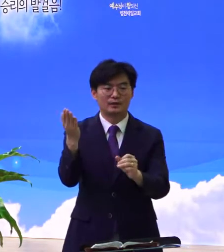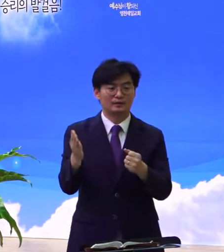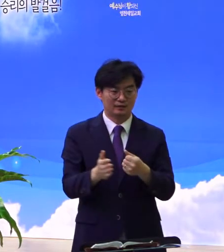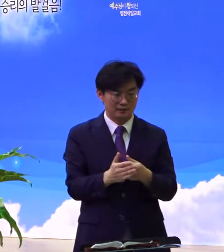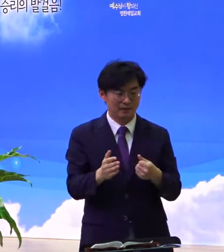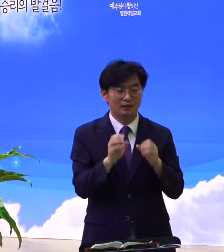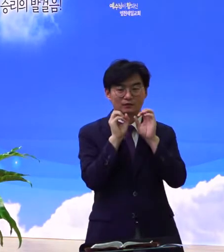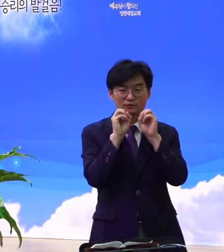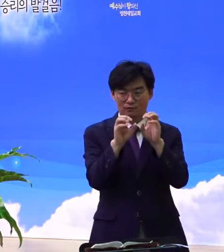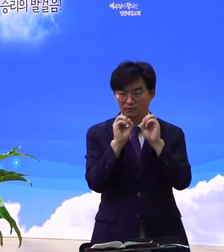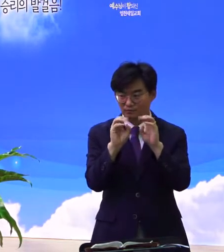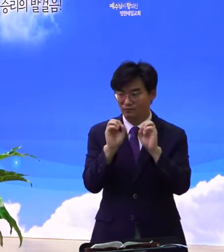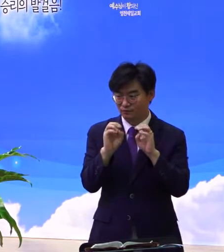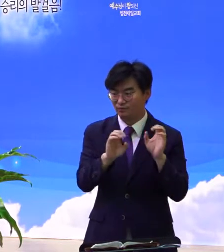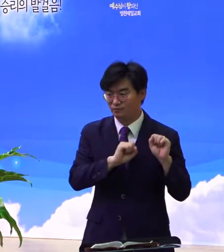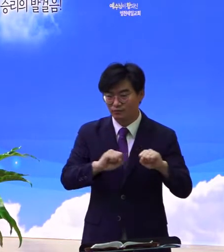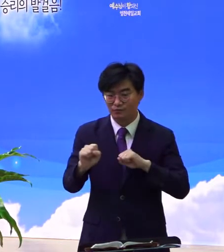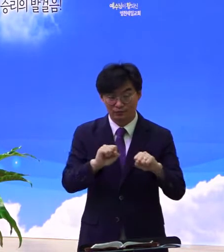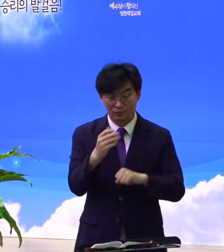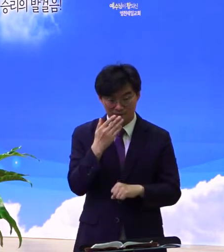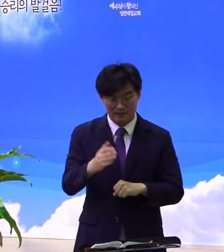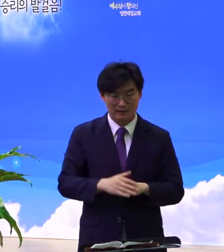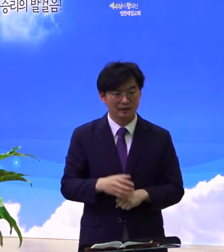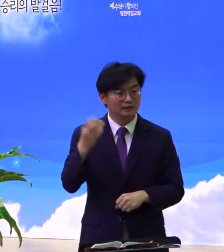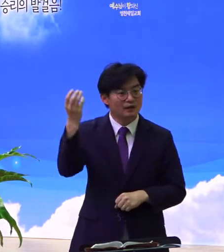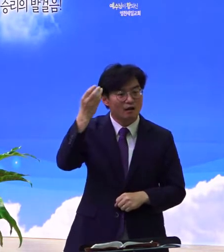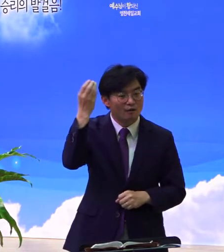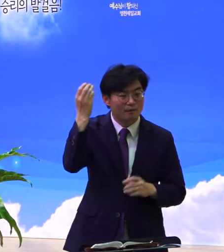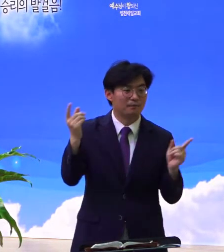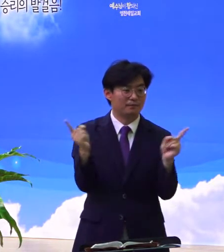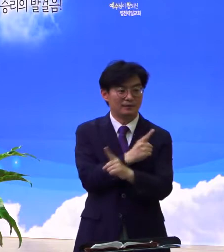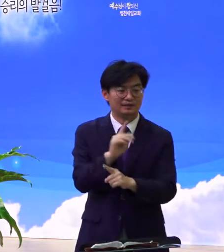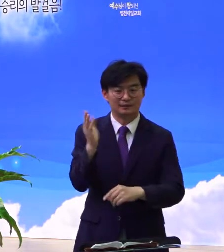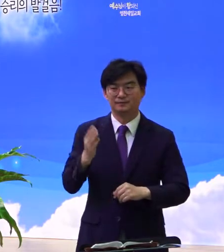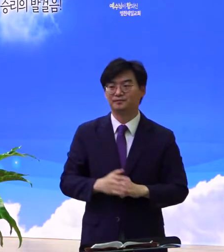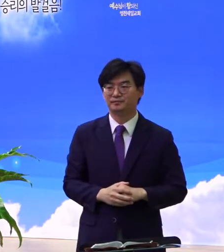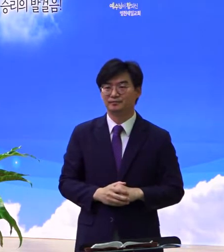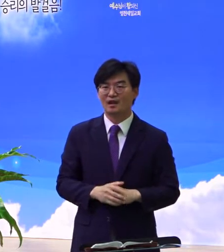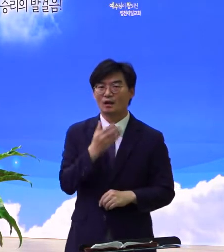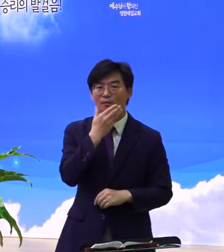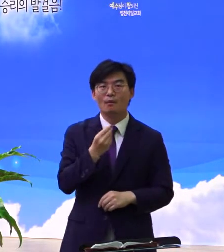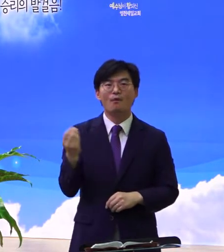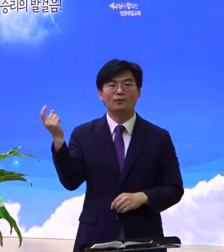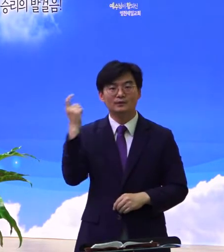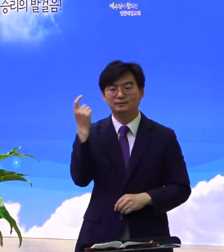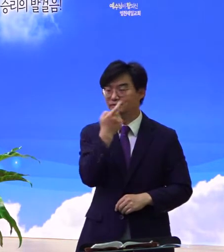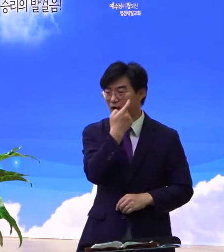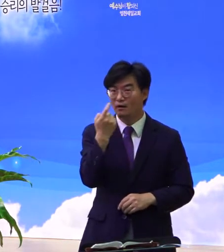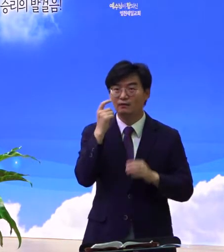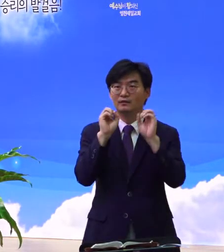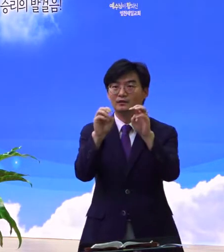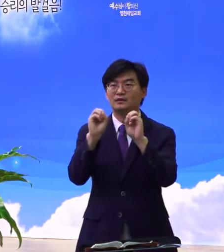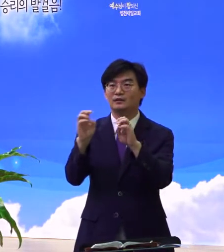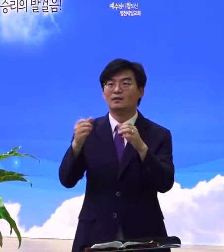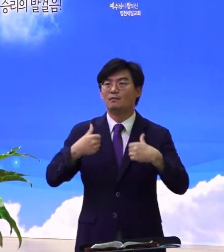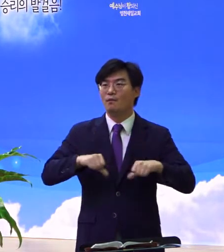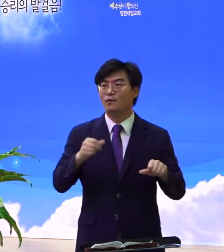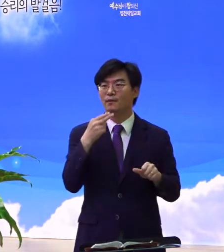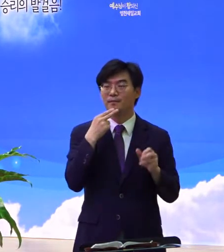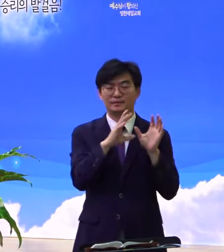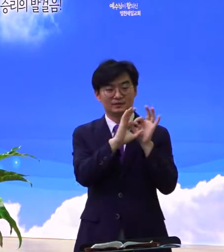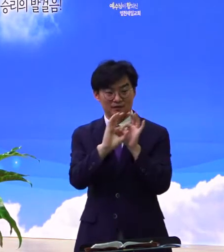핍박이 기다리고 있었지만 그는 그 모든 것을 겪으면서도 복음을 증거하는 일을 포기하지 않고 주님을